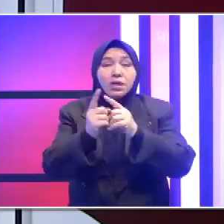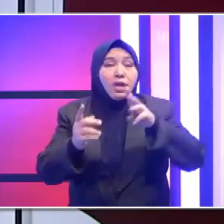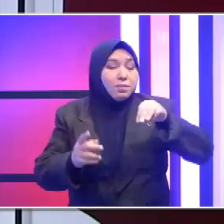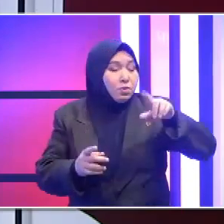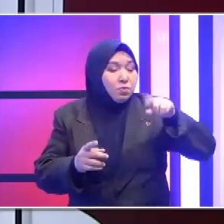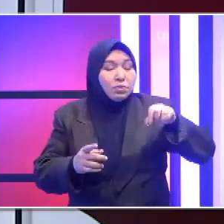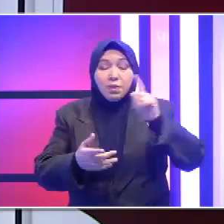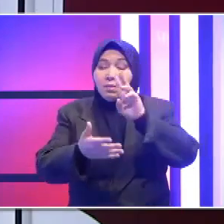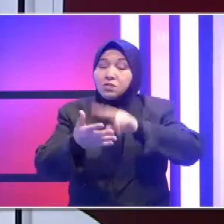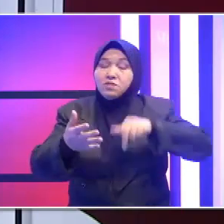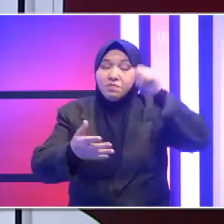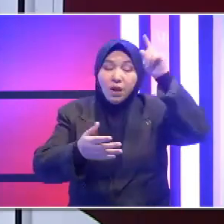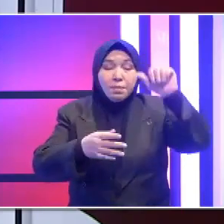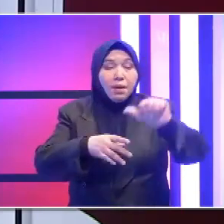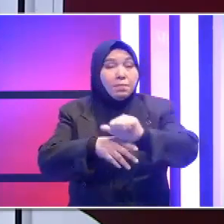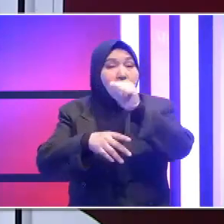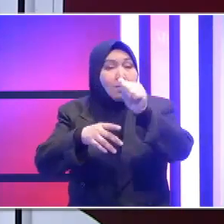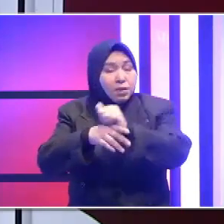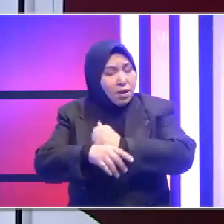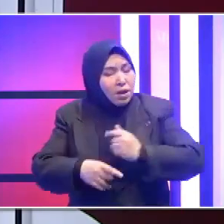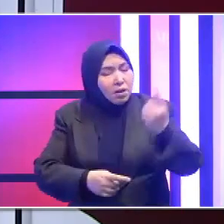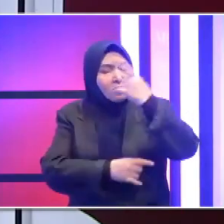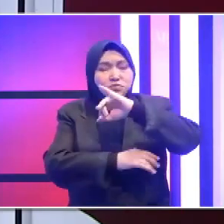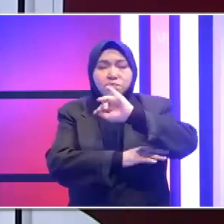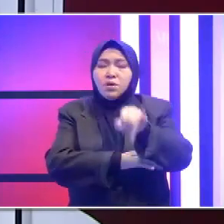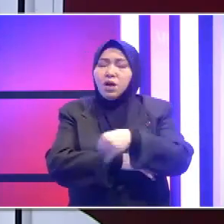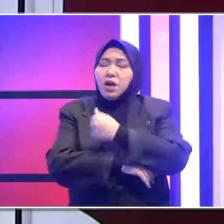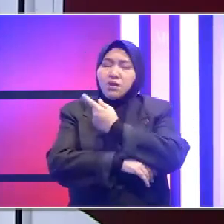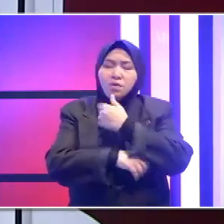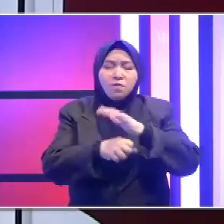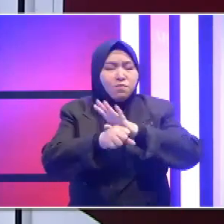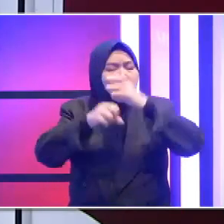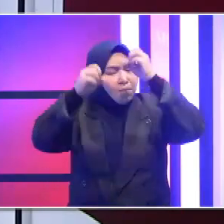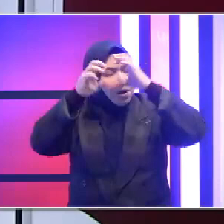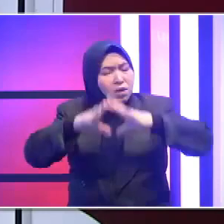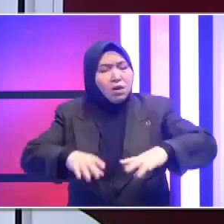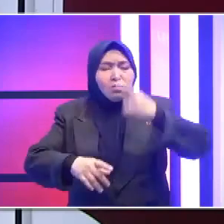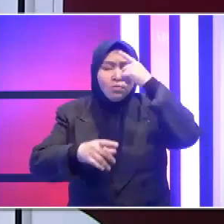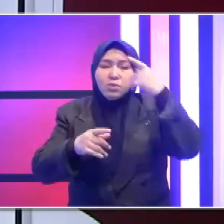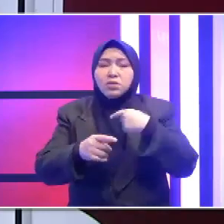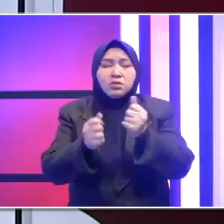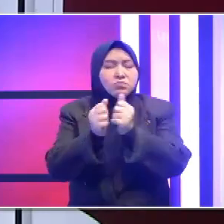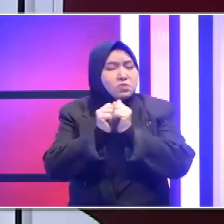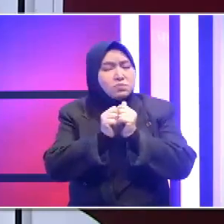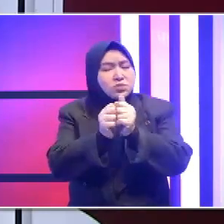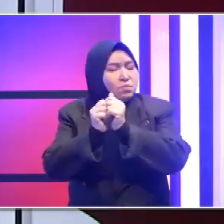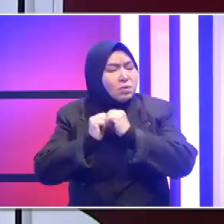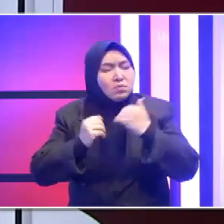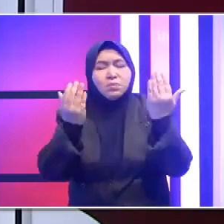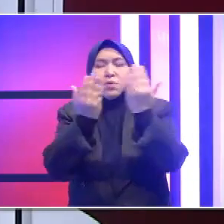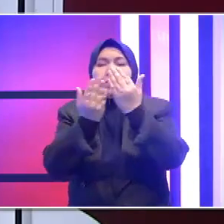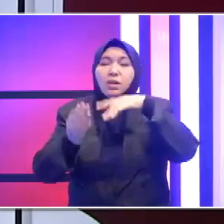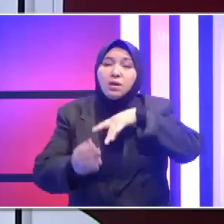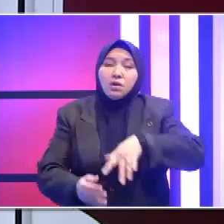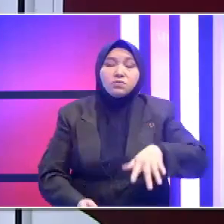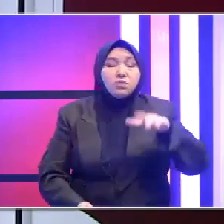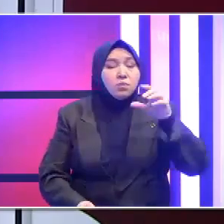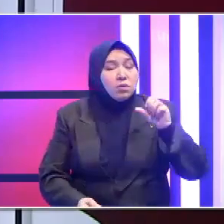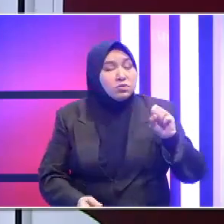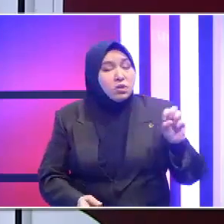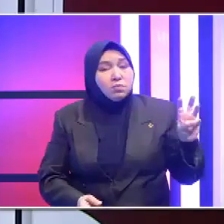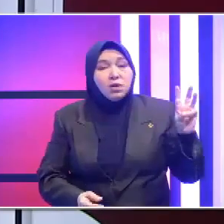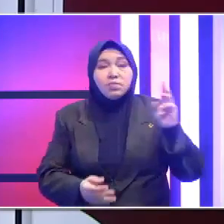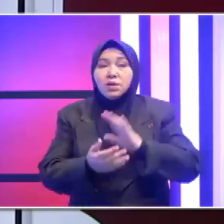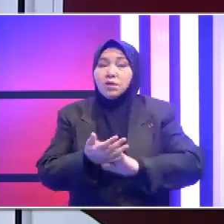amal pada hari jumaat penuh barokah pada hari ini untuk sama-sama kita membanyakkan selawat kepada Nabi Muhammad shallallahu alaihi